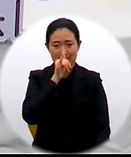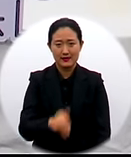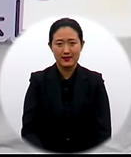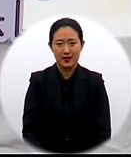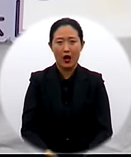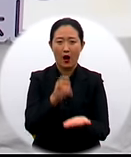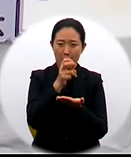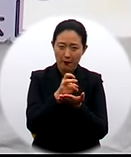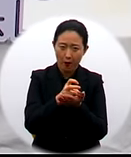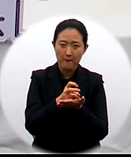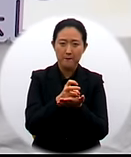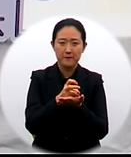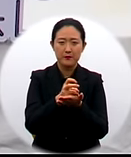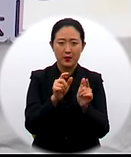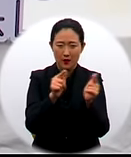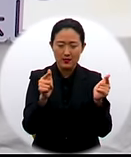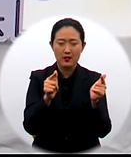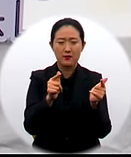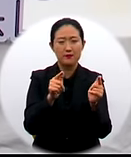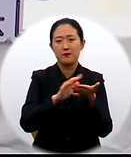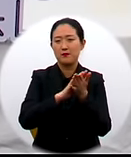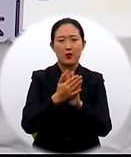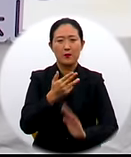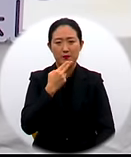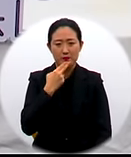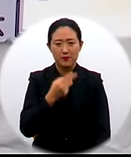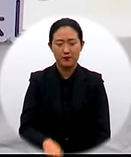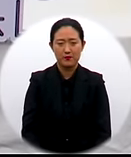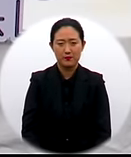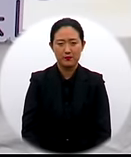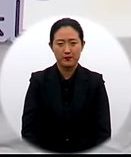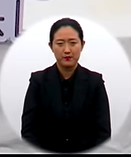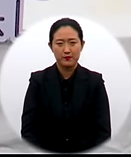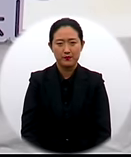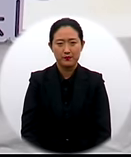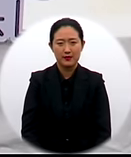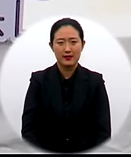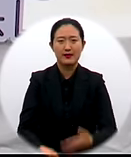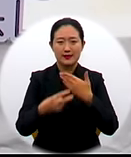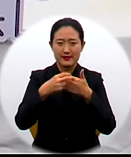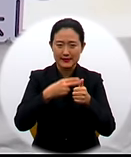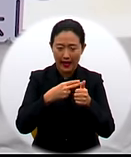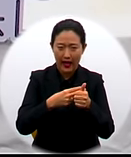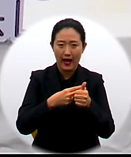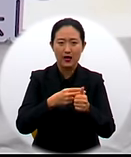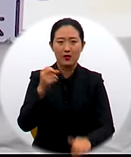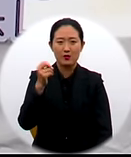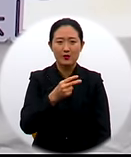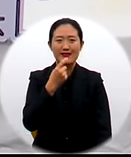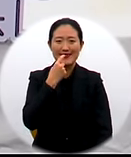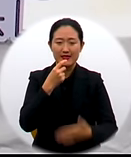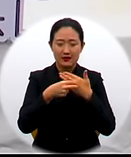있죠. 법이나 제도 범위 안에 있는 것들은 변하지 않아요. 우리 사짜 직업을 가지고 이야기해 볼까요? 의사 혹은 치과 의사라고